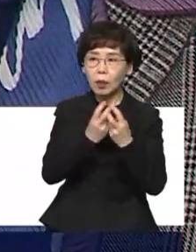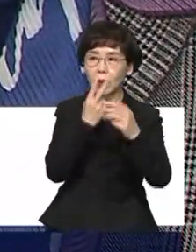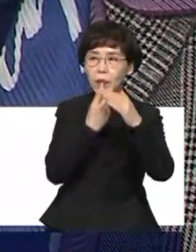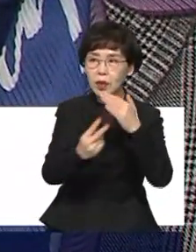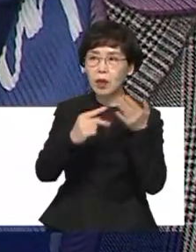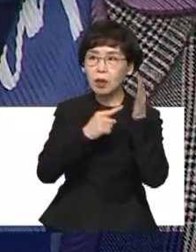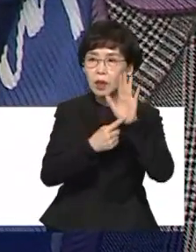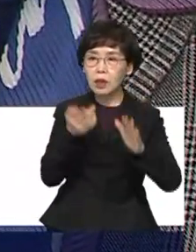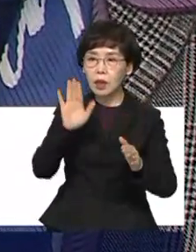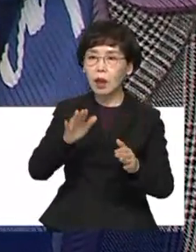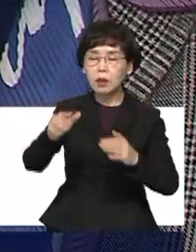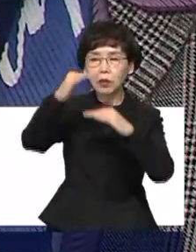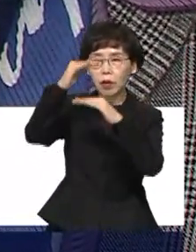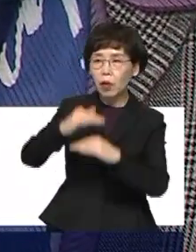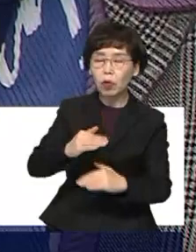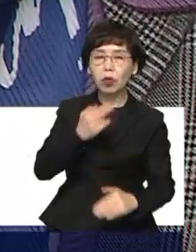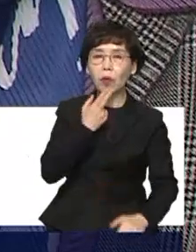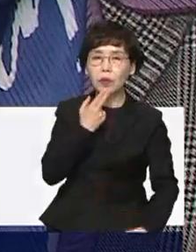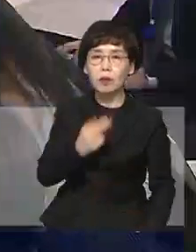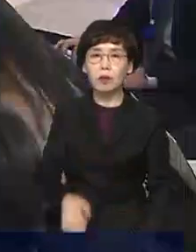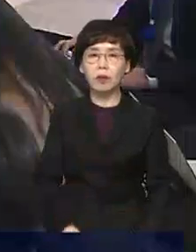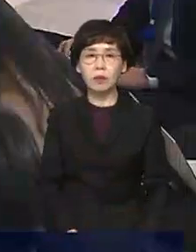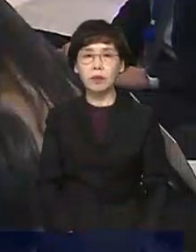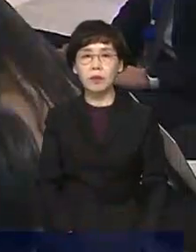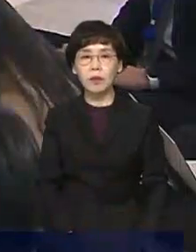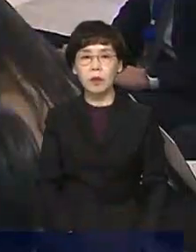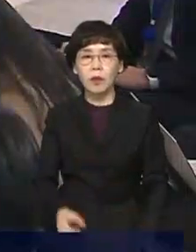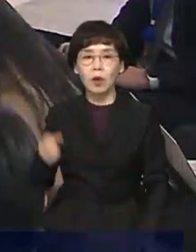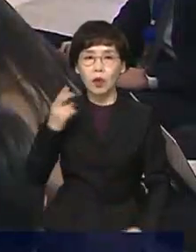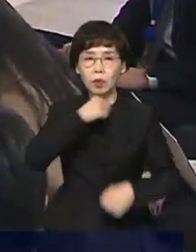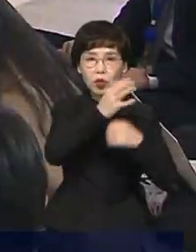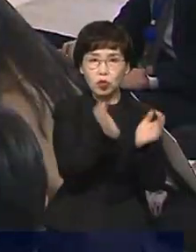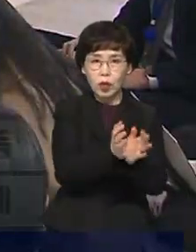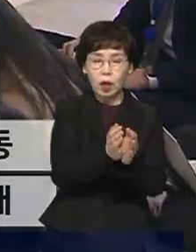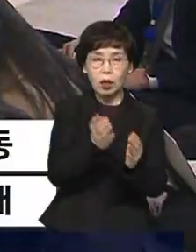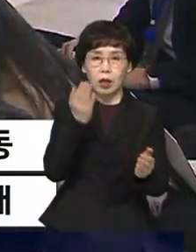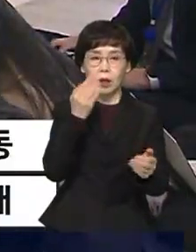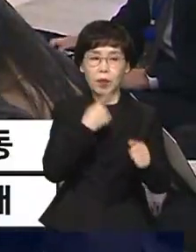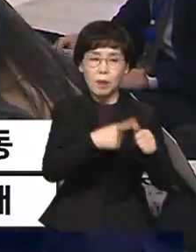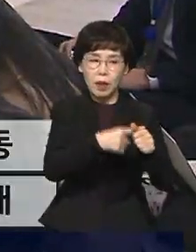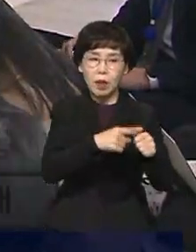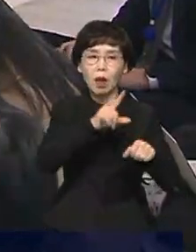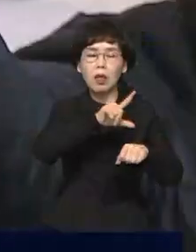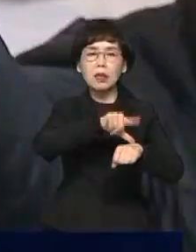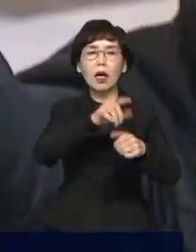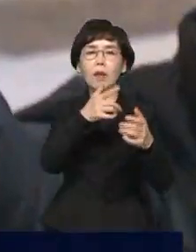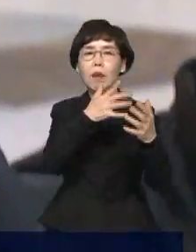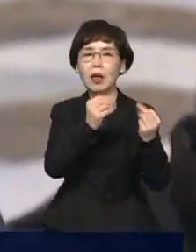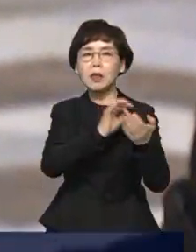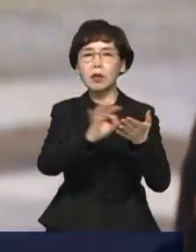그 내용을 찾아보기는 어려웠습니다. 또 민주당 비판하는데 시간을 쓰다 보니